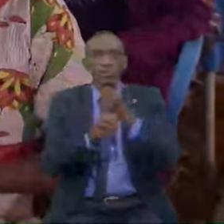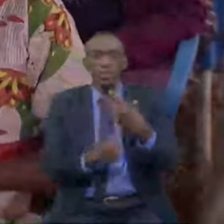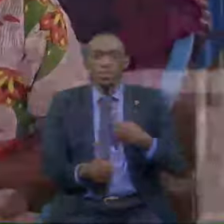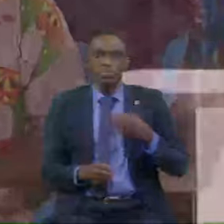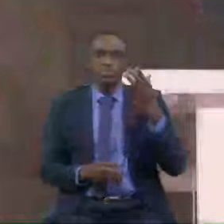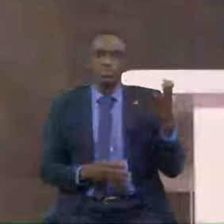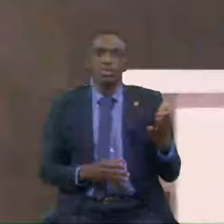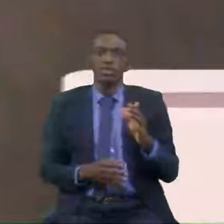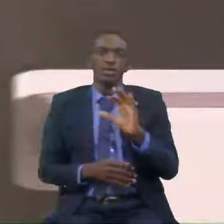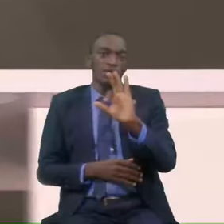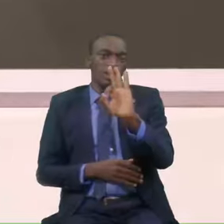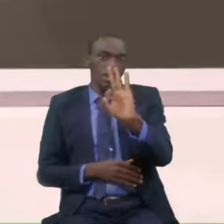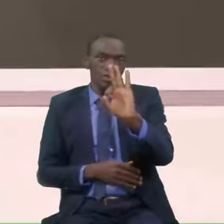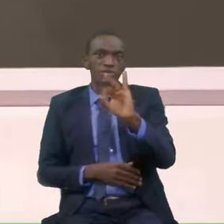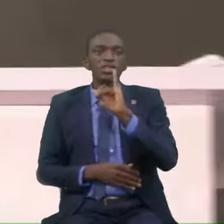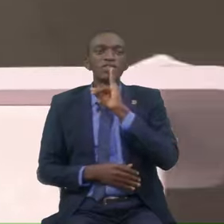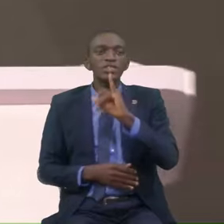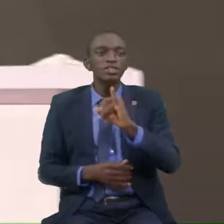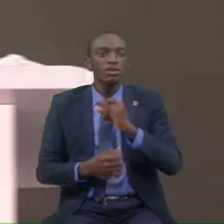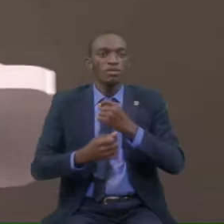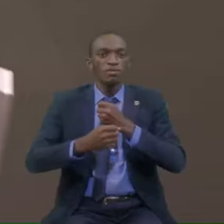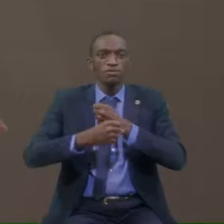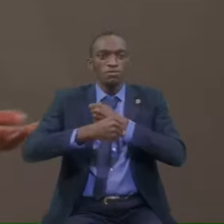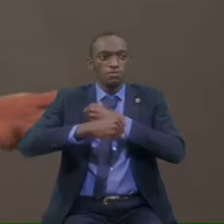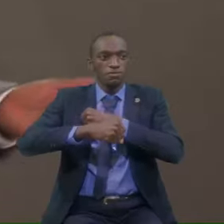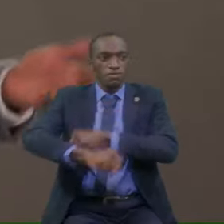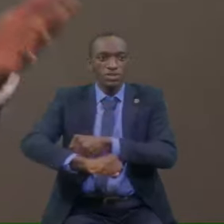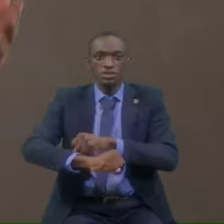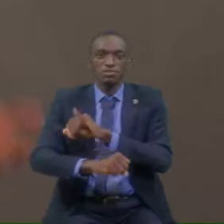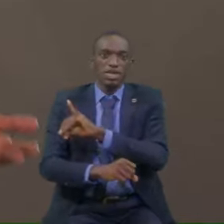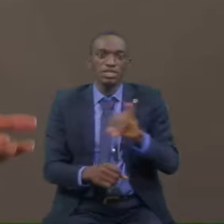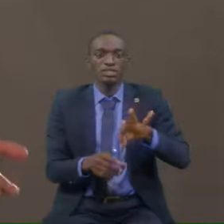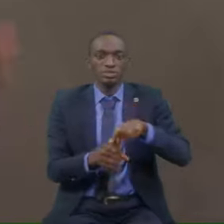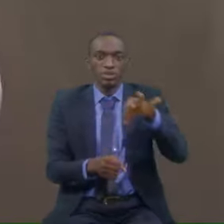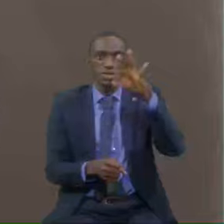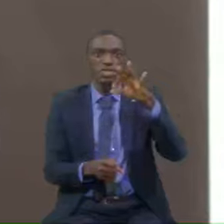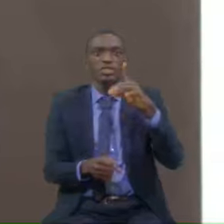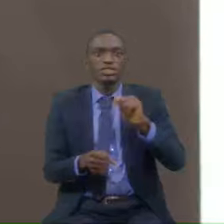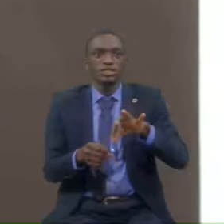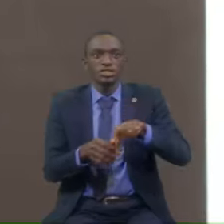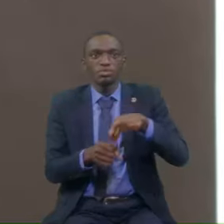F. L'esprit de fructification. L'esprit de fructification.